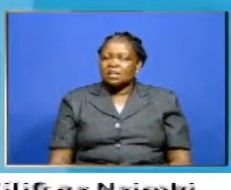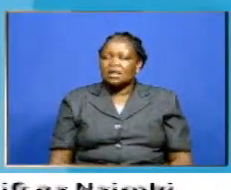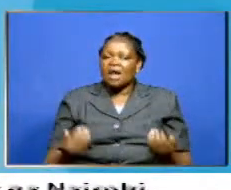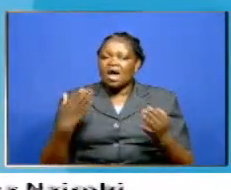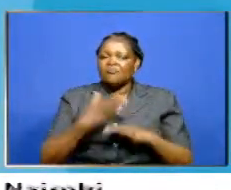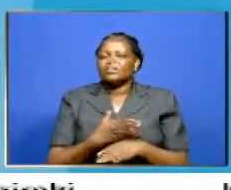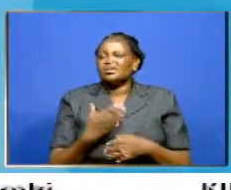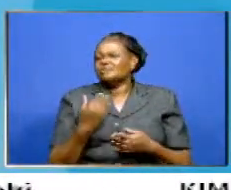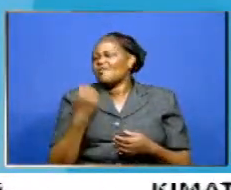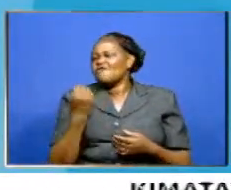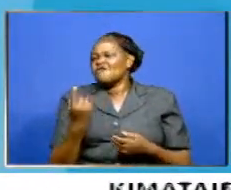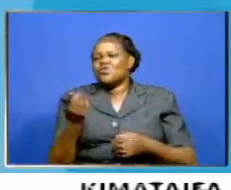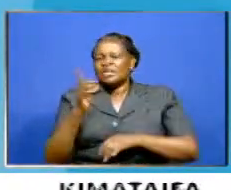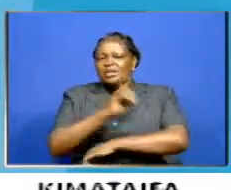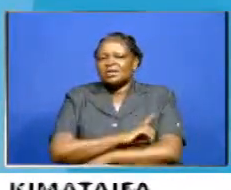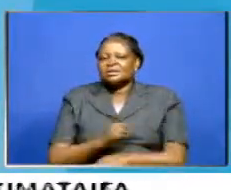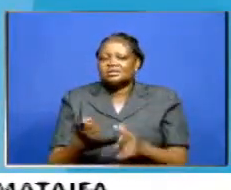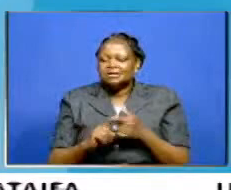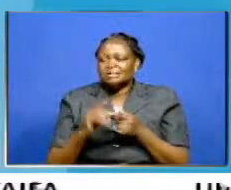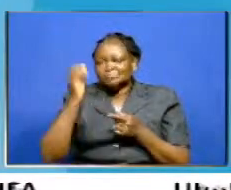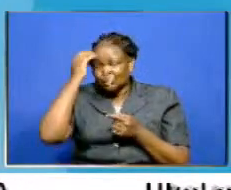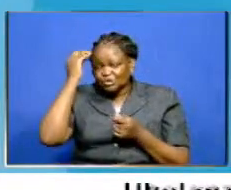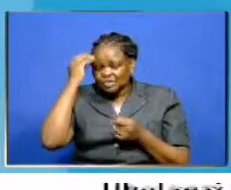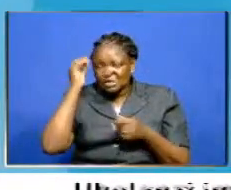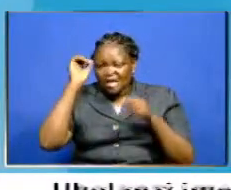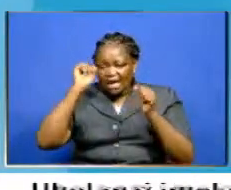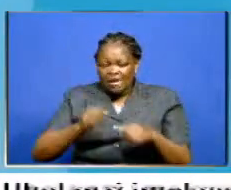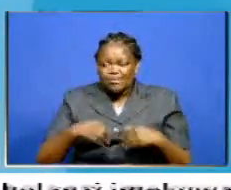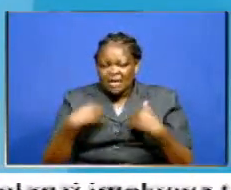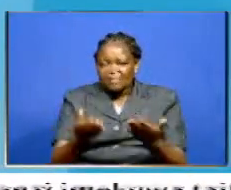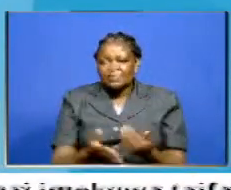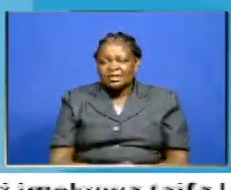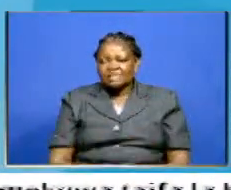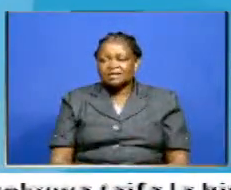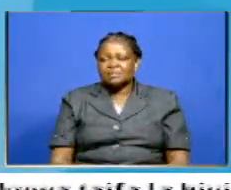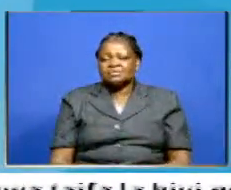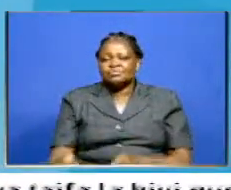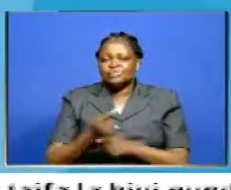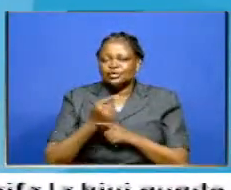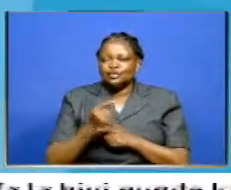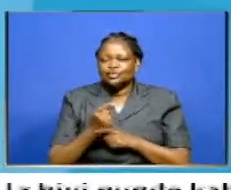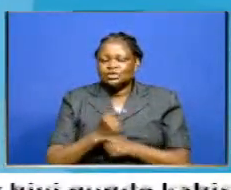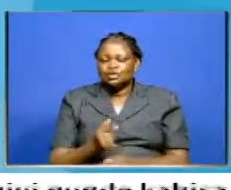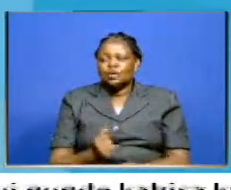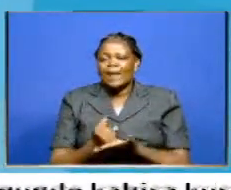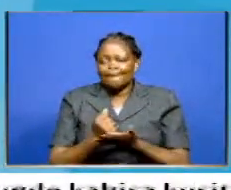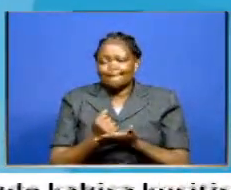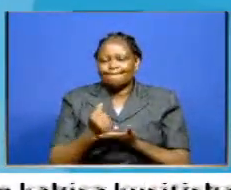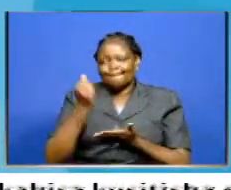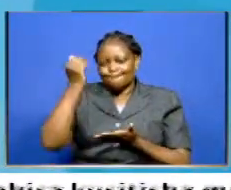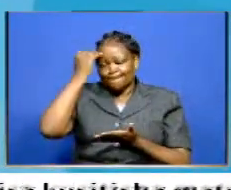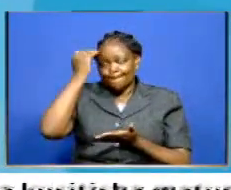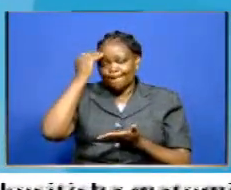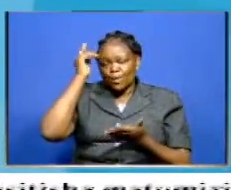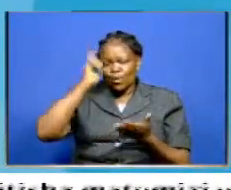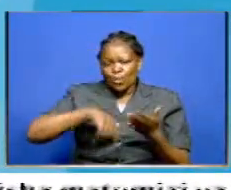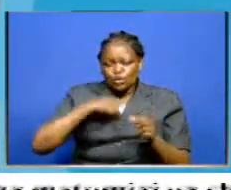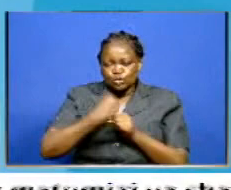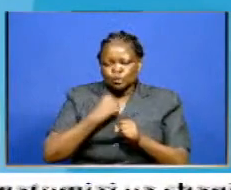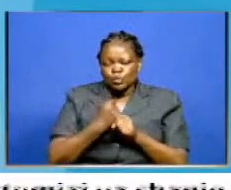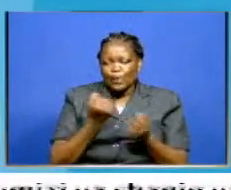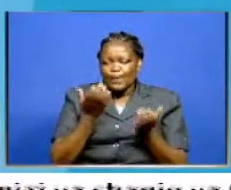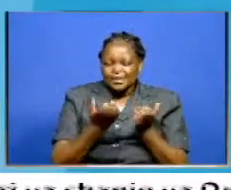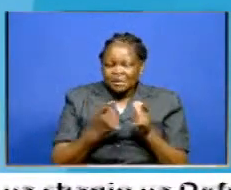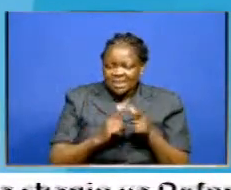maybe another few days yule mwanafunzi apewe training ya kumsaidia kujua jinsi ya kufanya biashara.